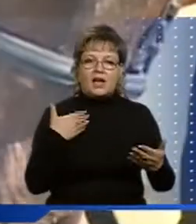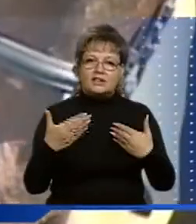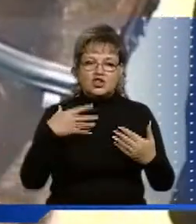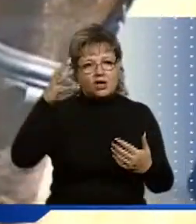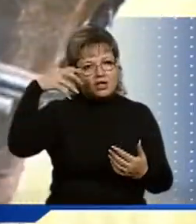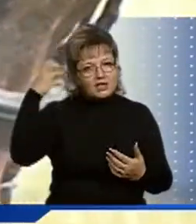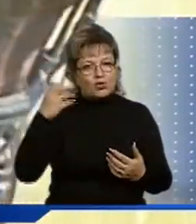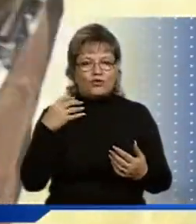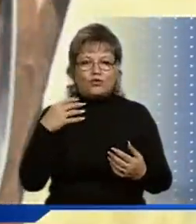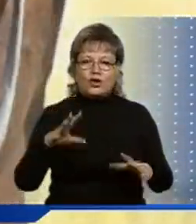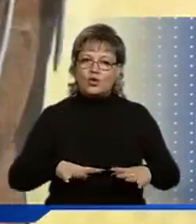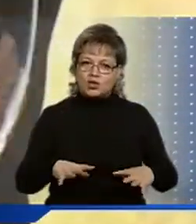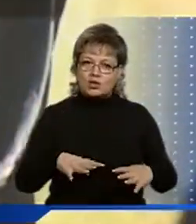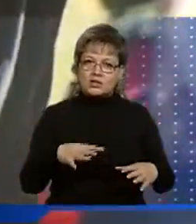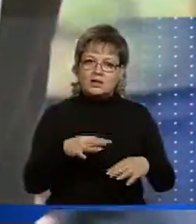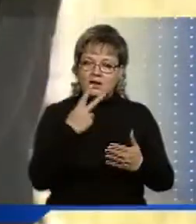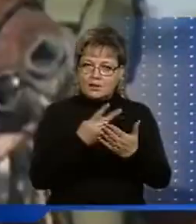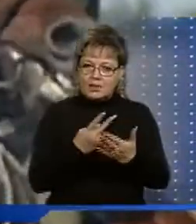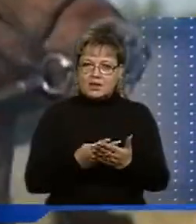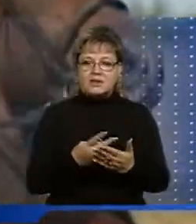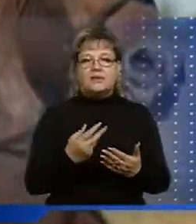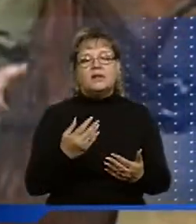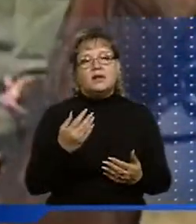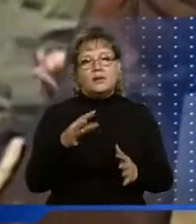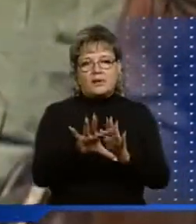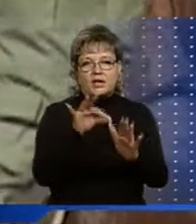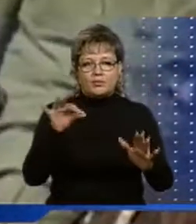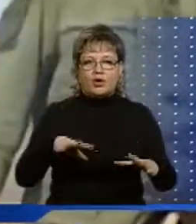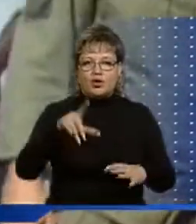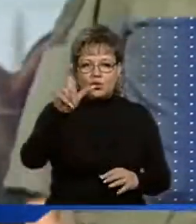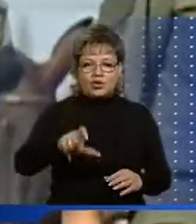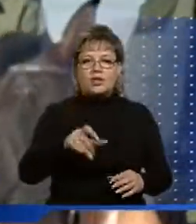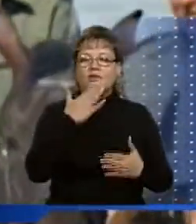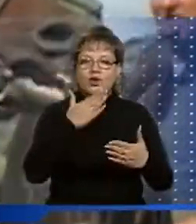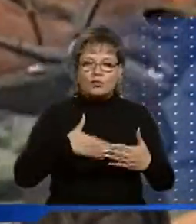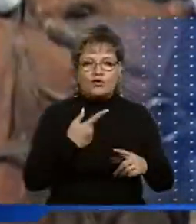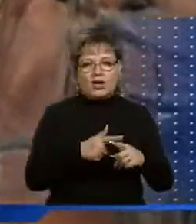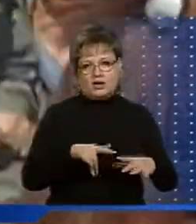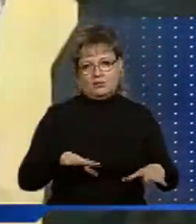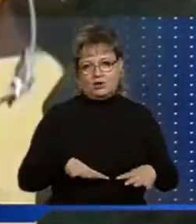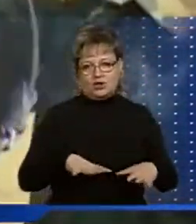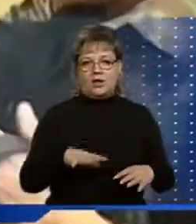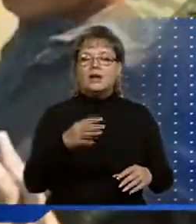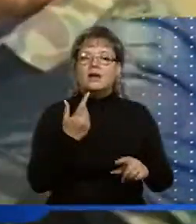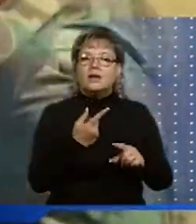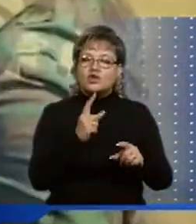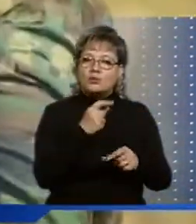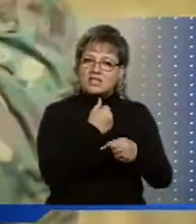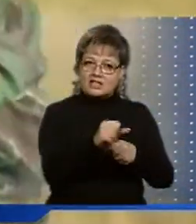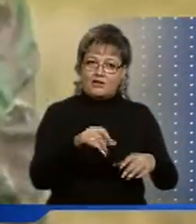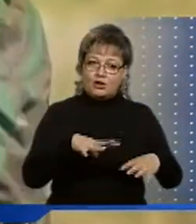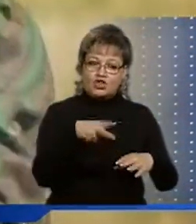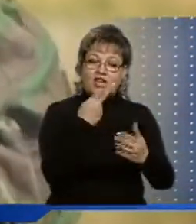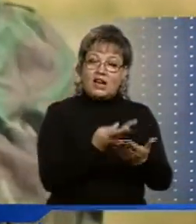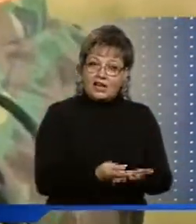отношение казаков к лошади. Не зря определяющим критерием при отборе конников является любовь к этим благородным животным. Чтобы заставить лошадь лечь